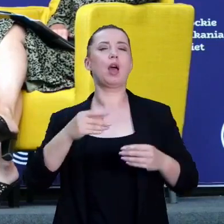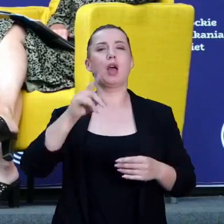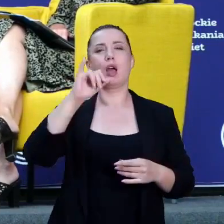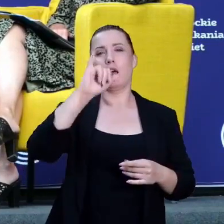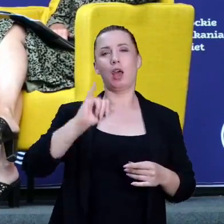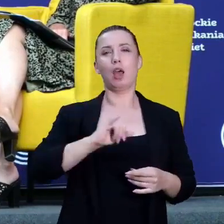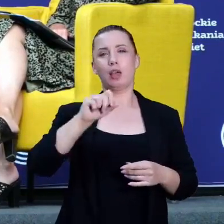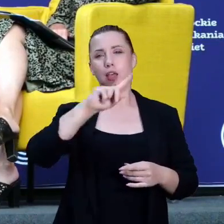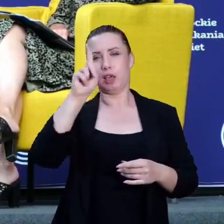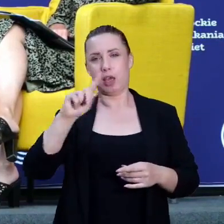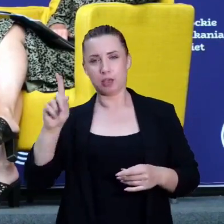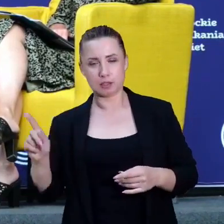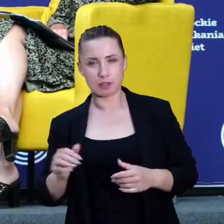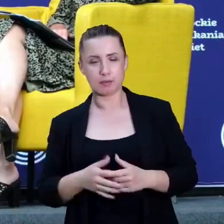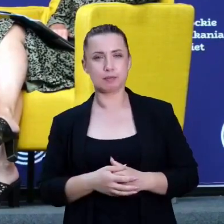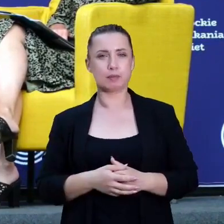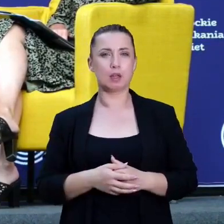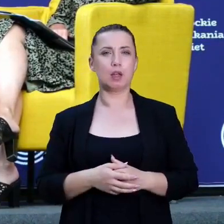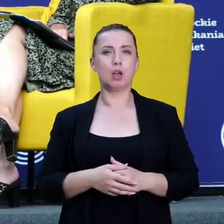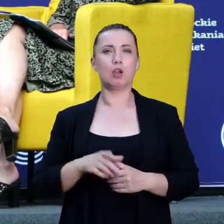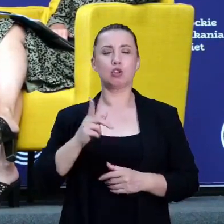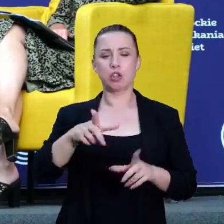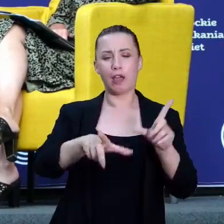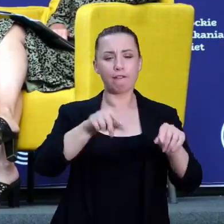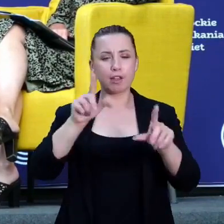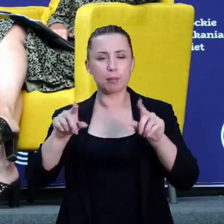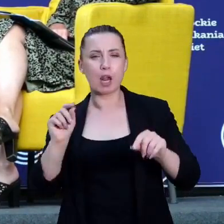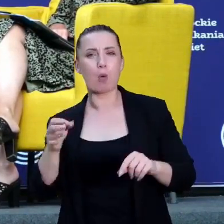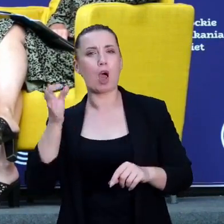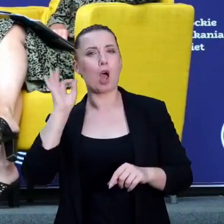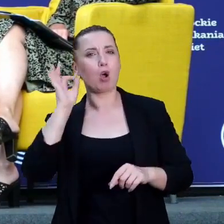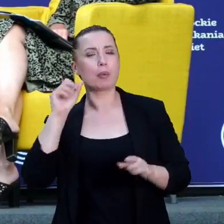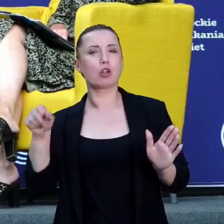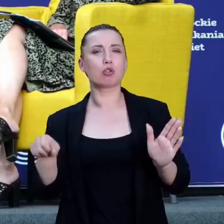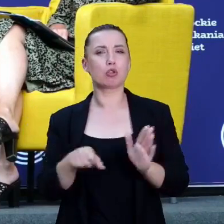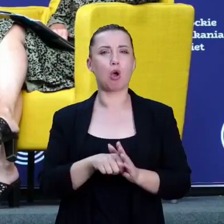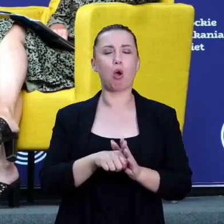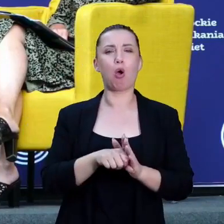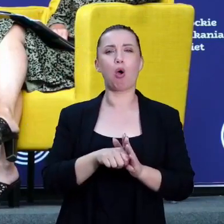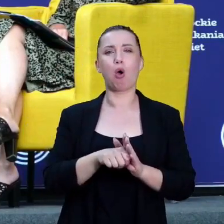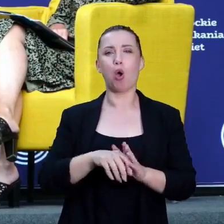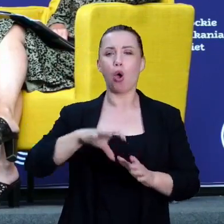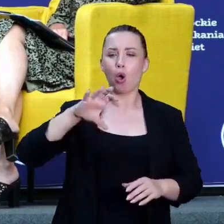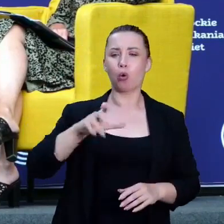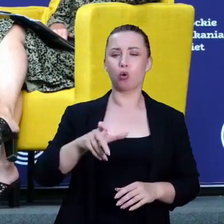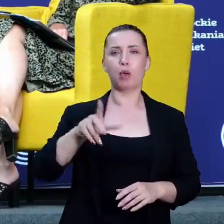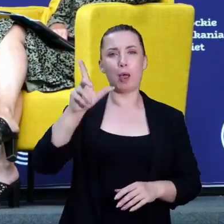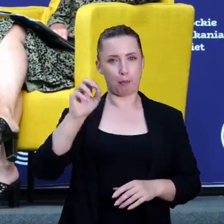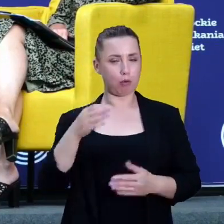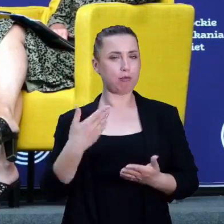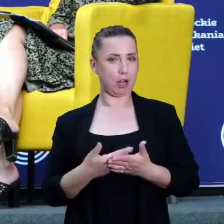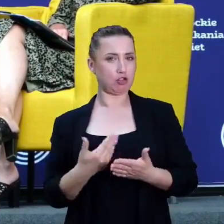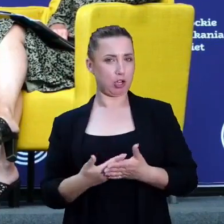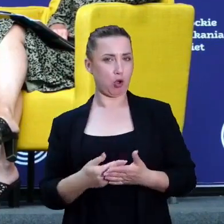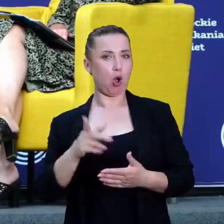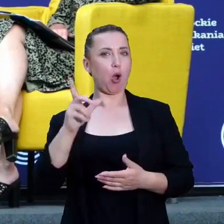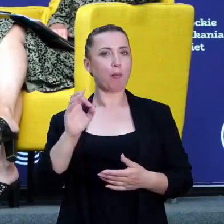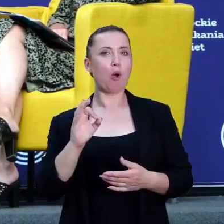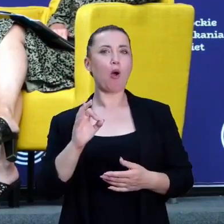Ella, wybierało się po prostu kobiety do Big Bandu, dobierało się, ponieważ Big Band miał wtedy więcej